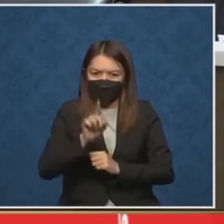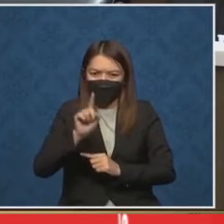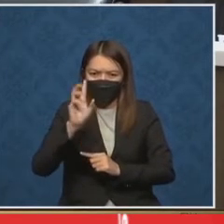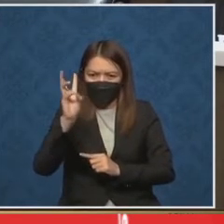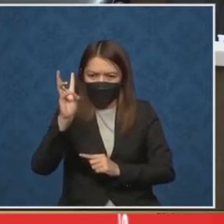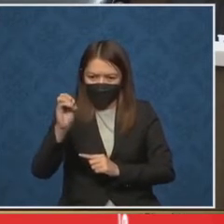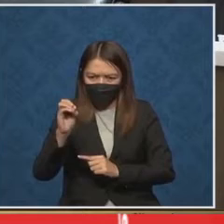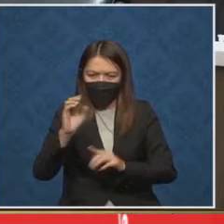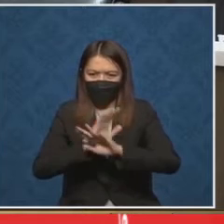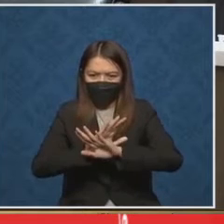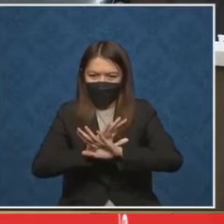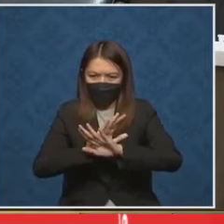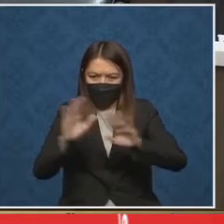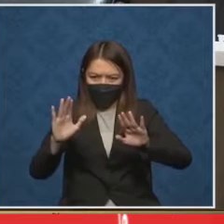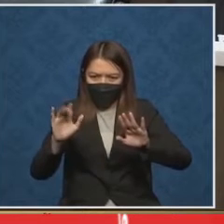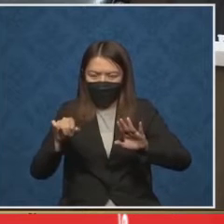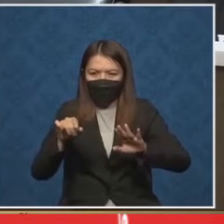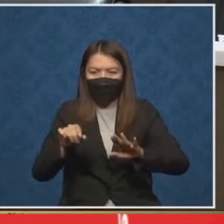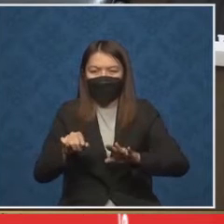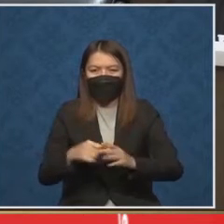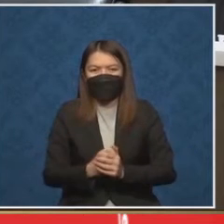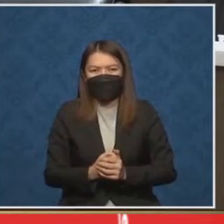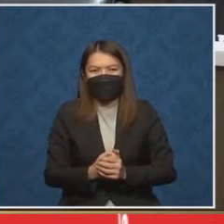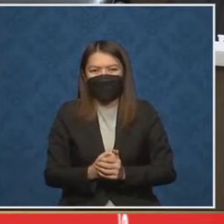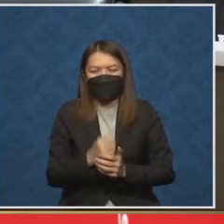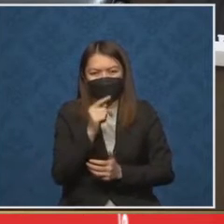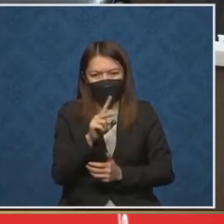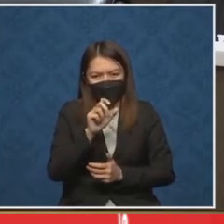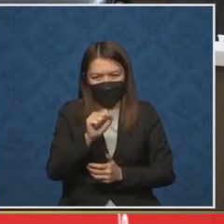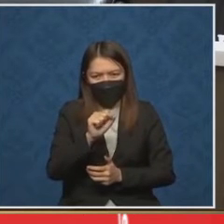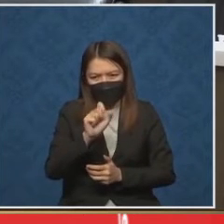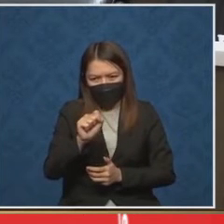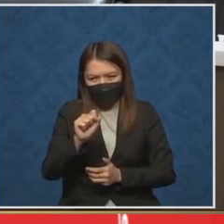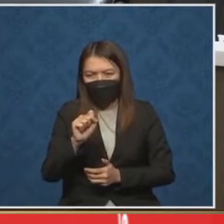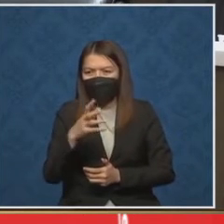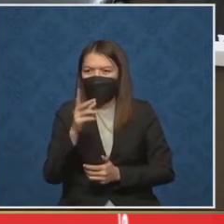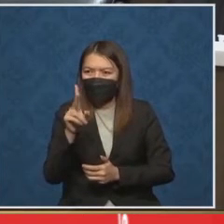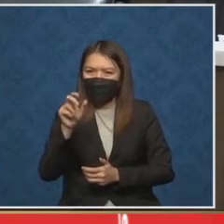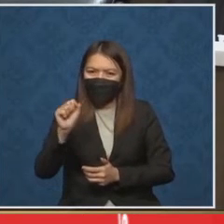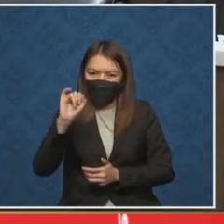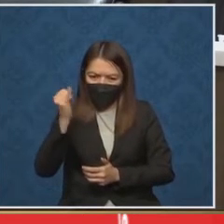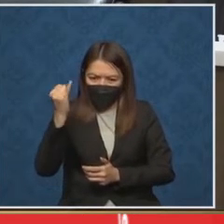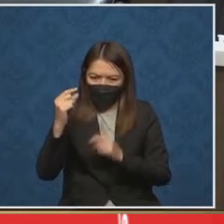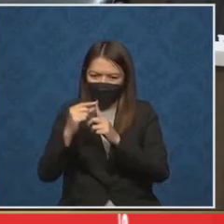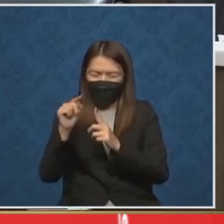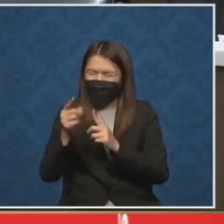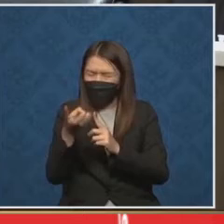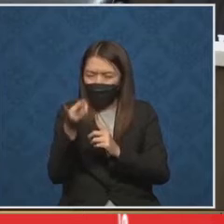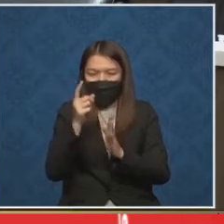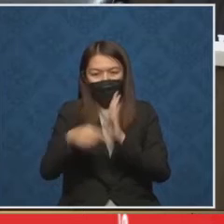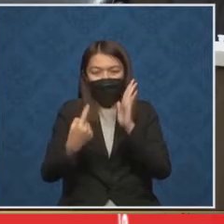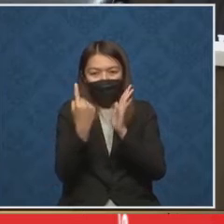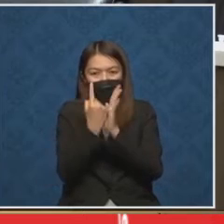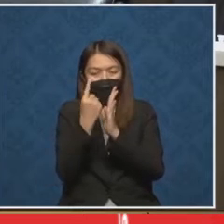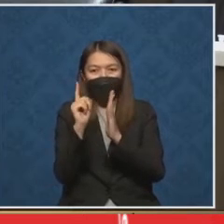ยกเลิกอกกศไปตั้งกสจคำสั่งนะท่านออกแค่วันเดียวแค่ชั่วโมงเดียวนะครับแต่กว่าจะทำ